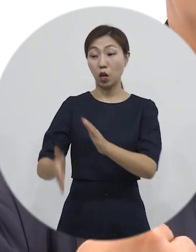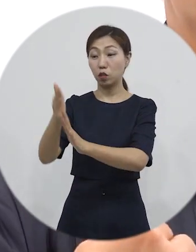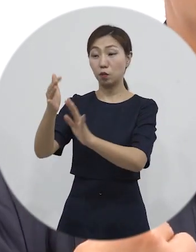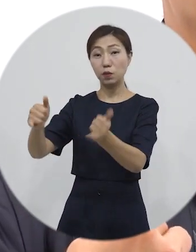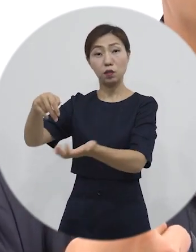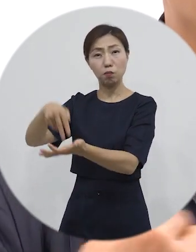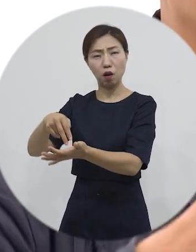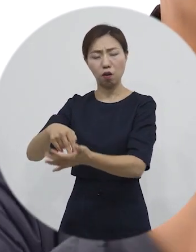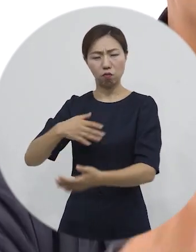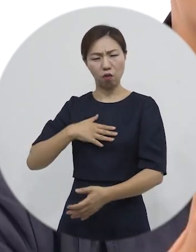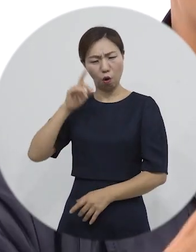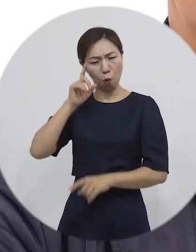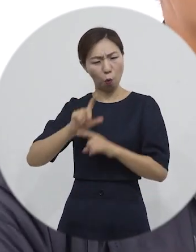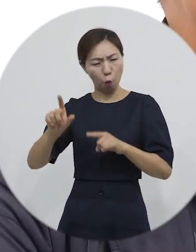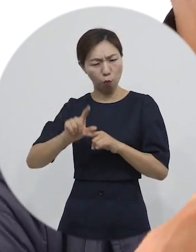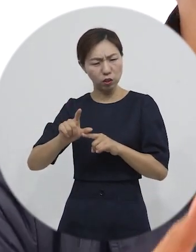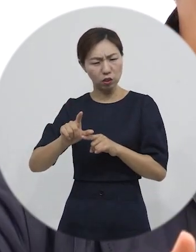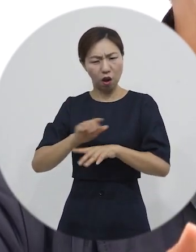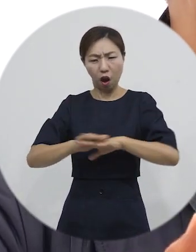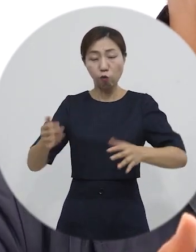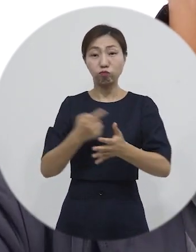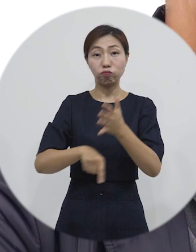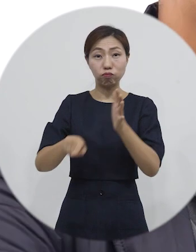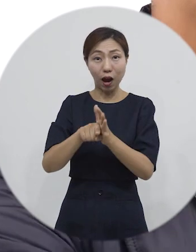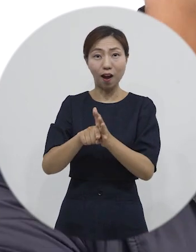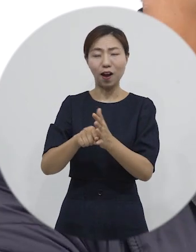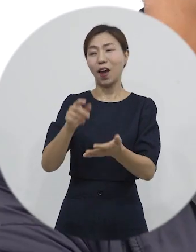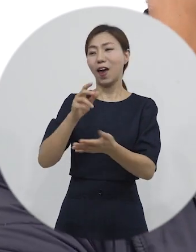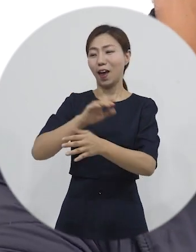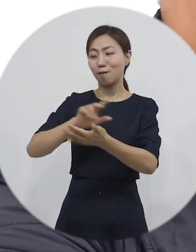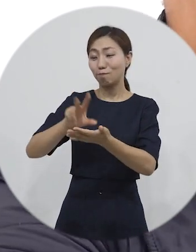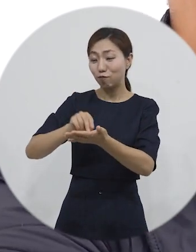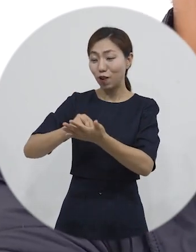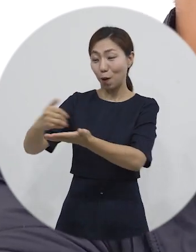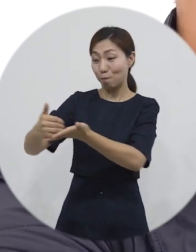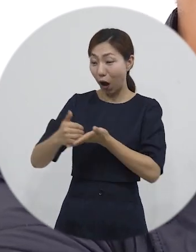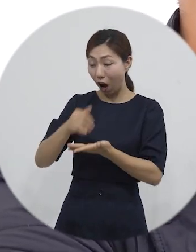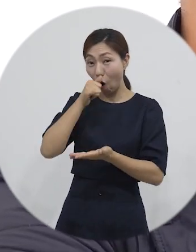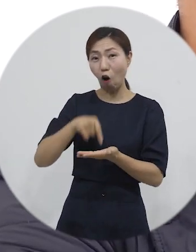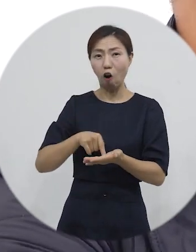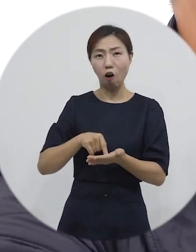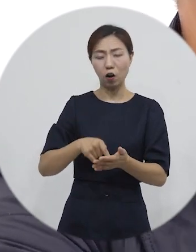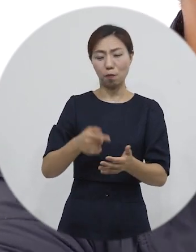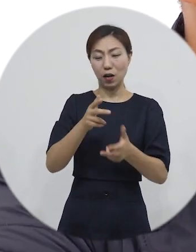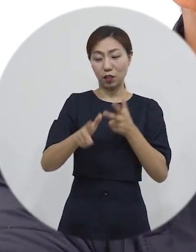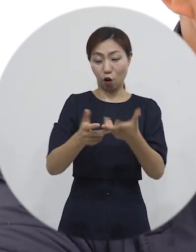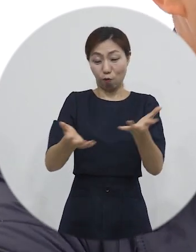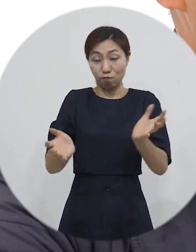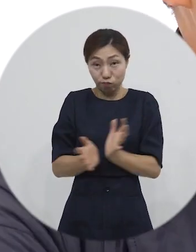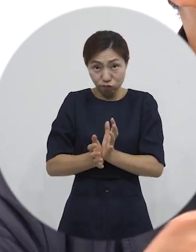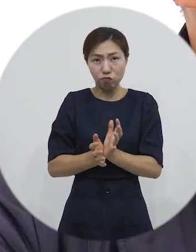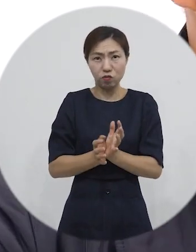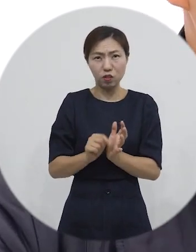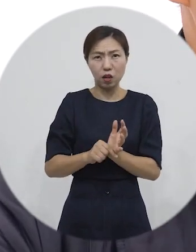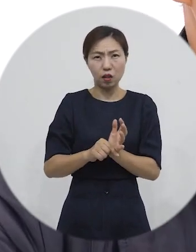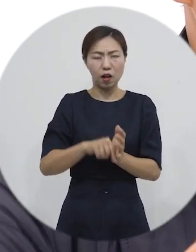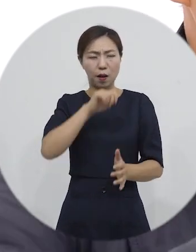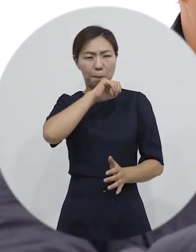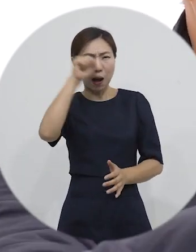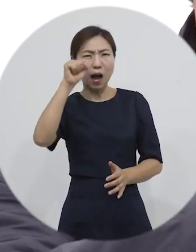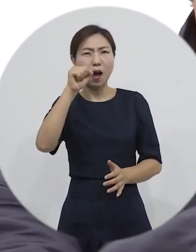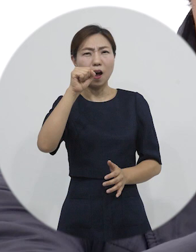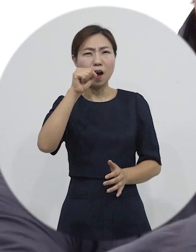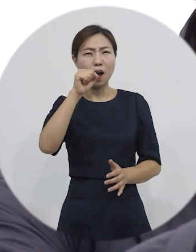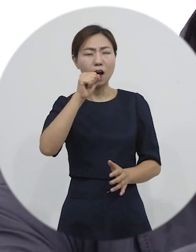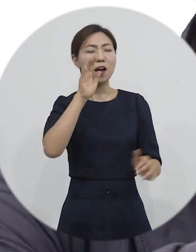문제를 해결하기 위해서 그냥 간단하게라도 사업을 내면 어떻게 해서든 그 사업이 채택이 돼서 집행이 될 수 있을